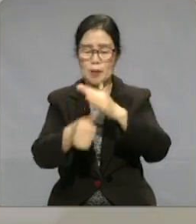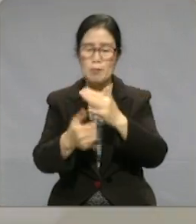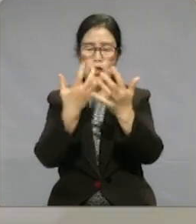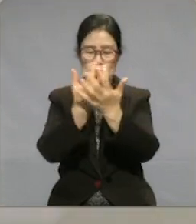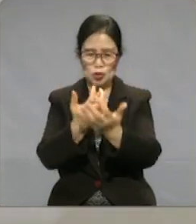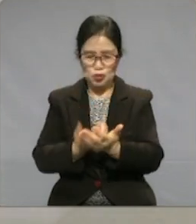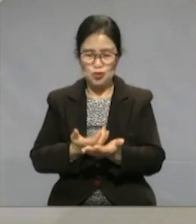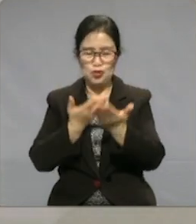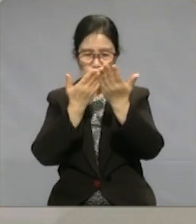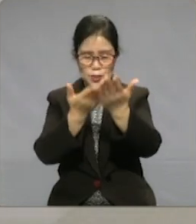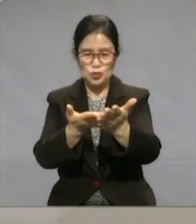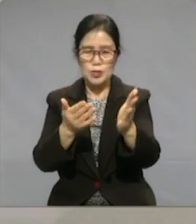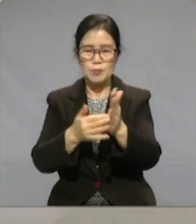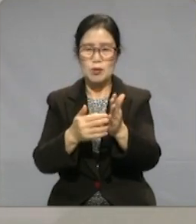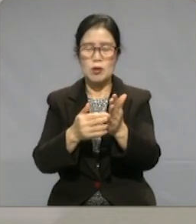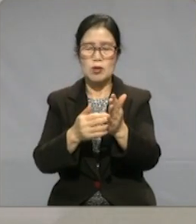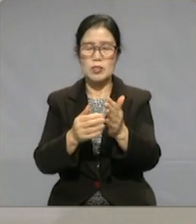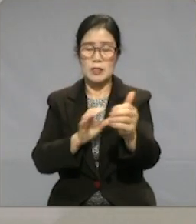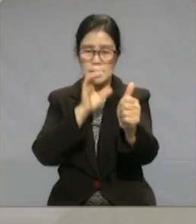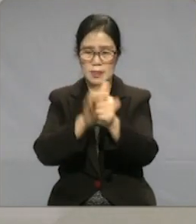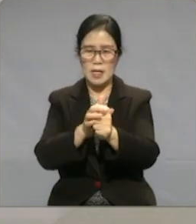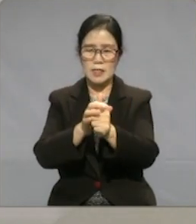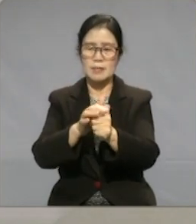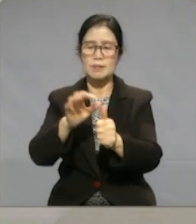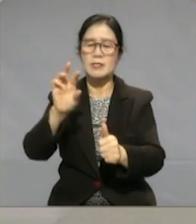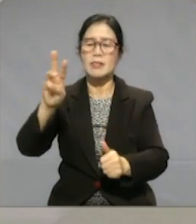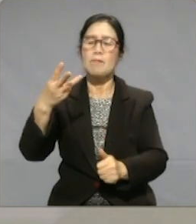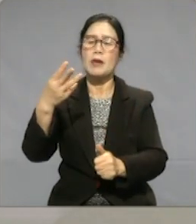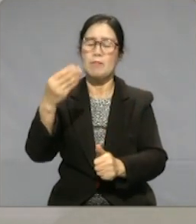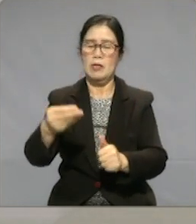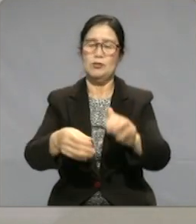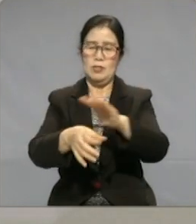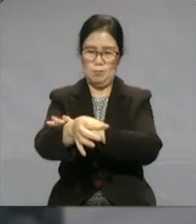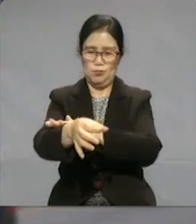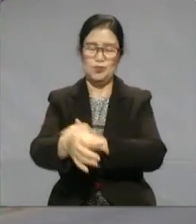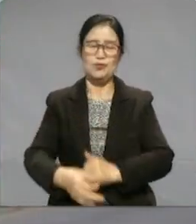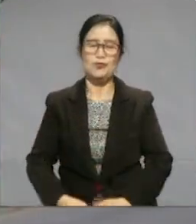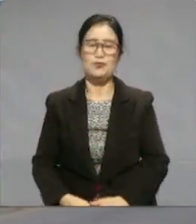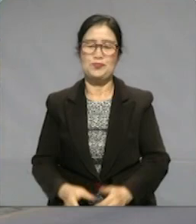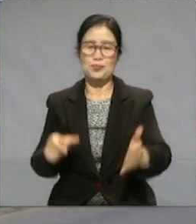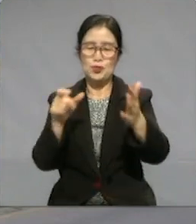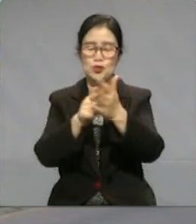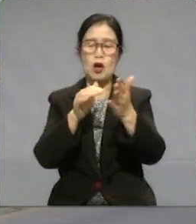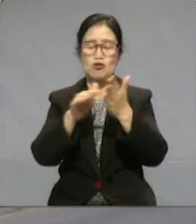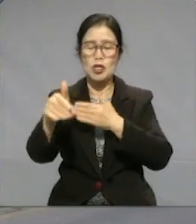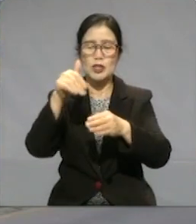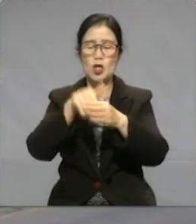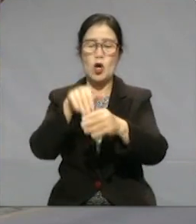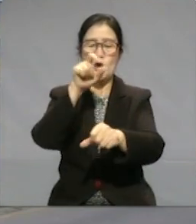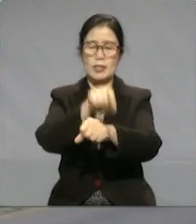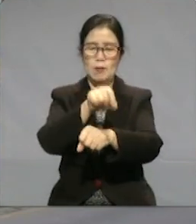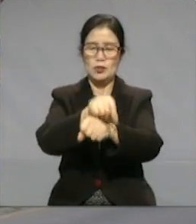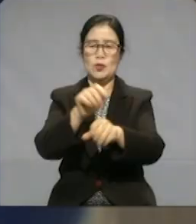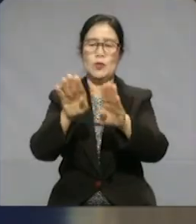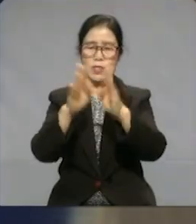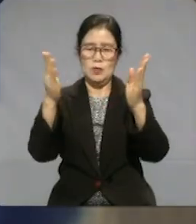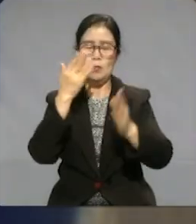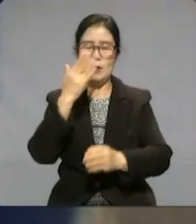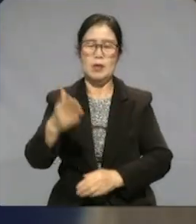서류를 제출하고 기탁금 300만 원을 납부하면 됩니다. 등록한 뒤에는 선거사무소를 만들 수